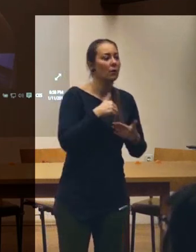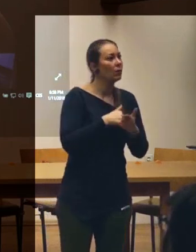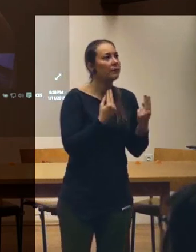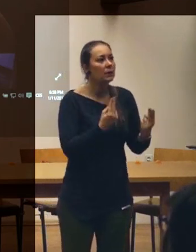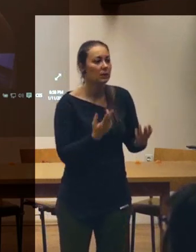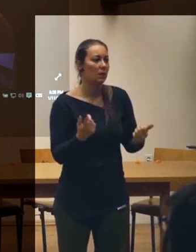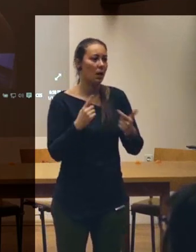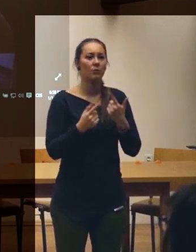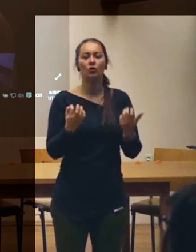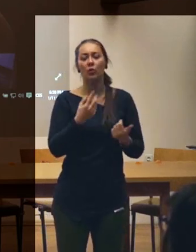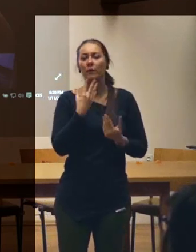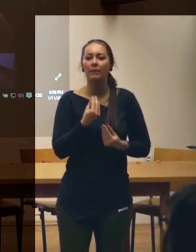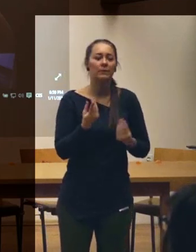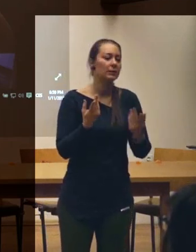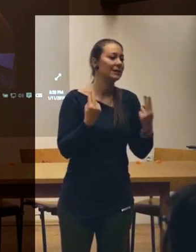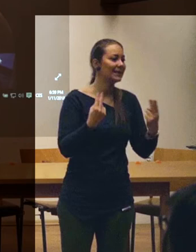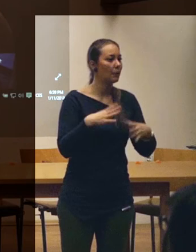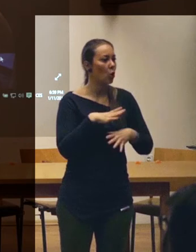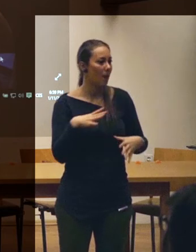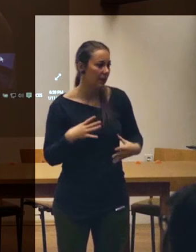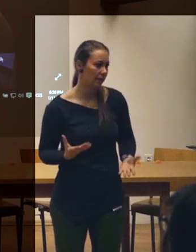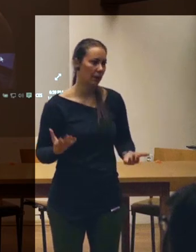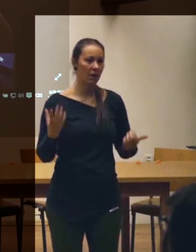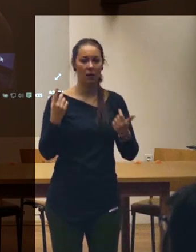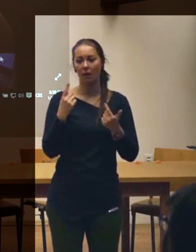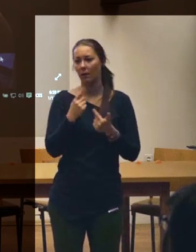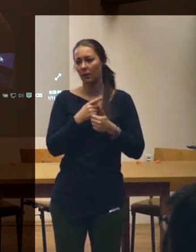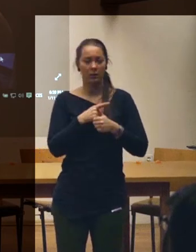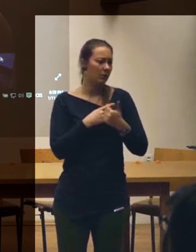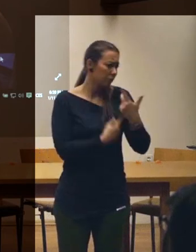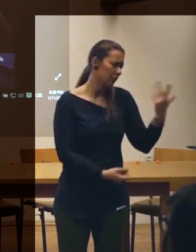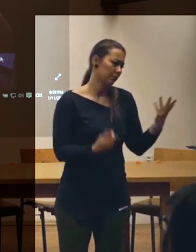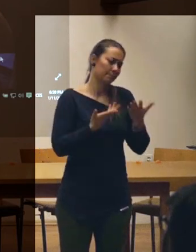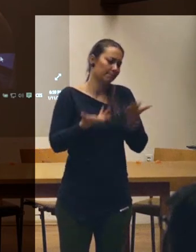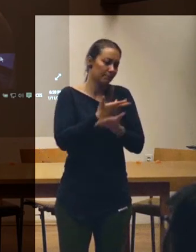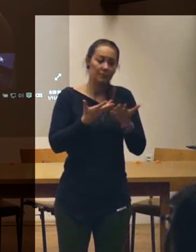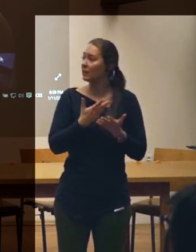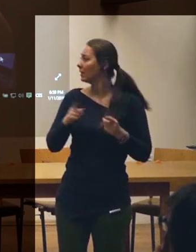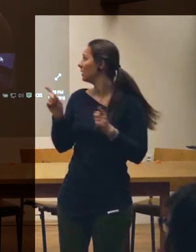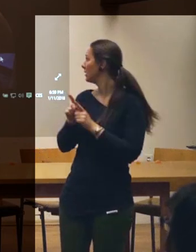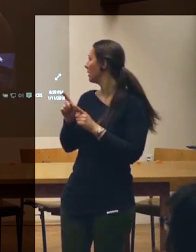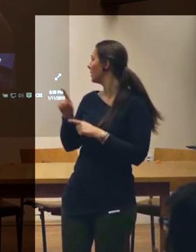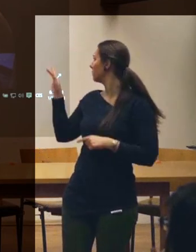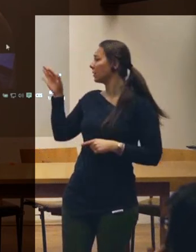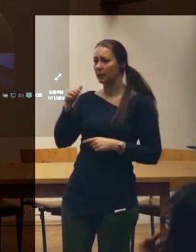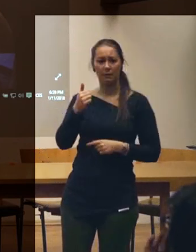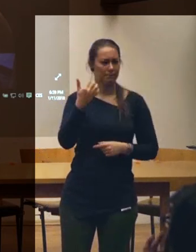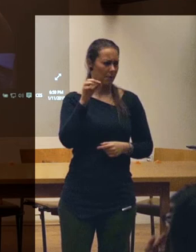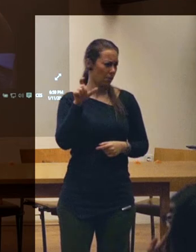čomu hovoríme normativita. Alisa Pacevas napríklad je vlastne akademička, ktorá trpí chronickou chorobou